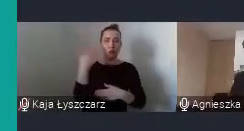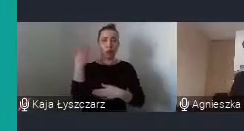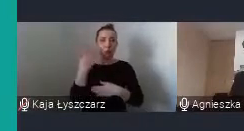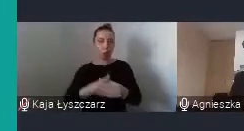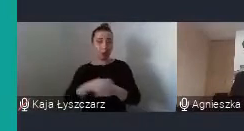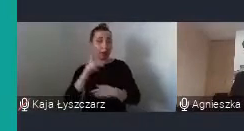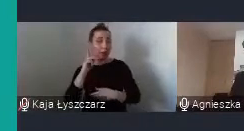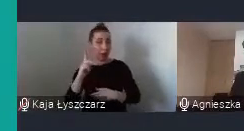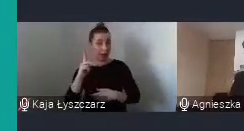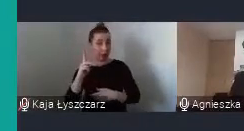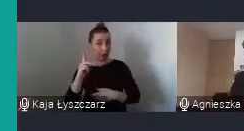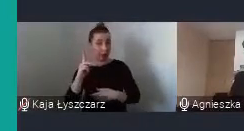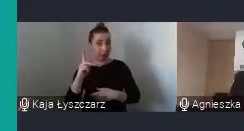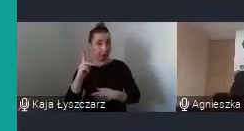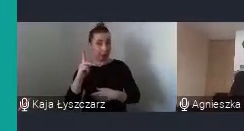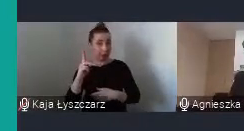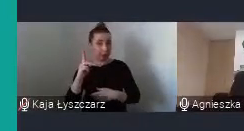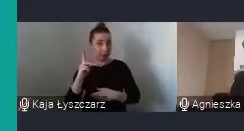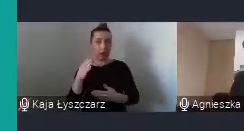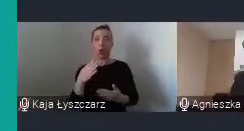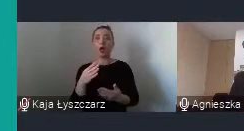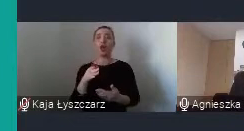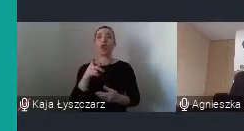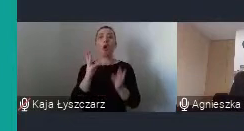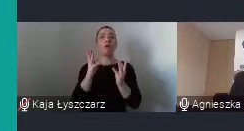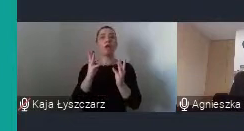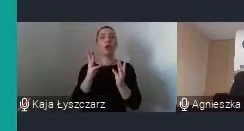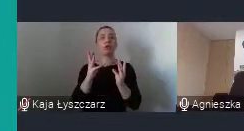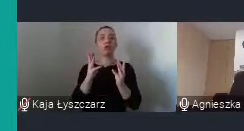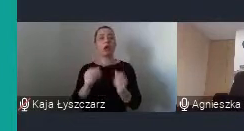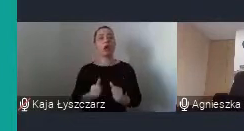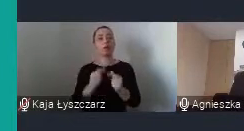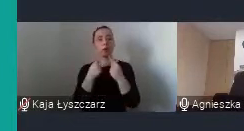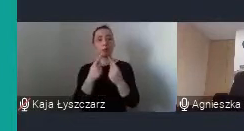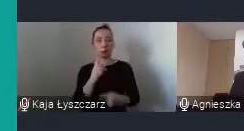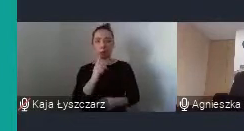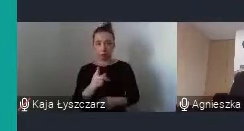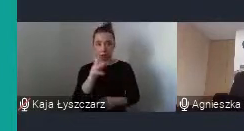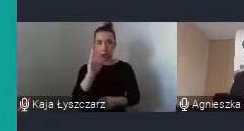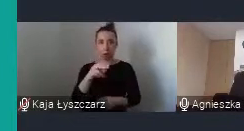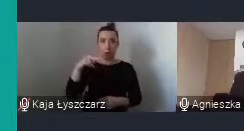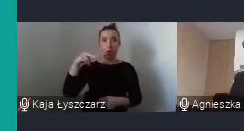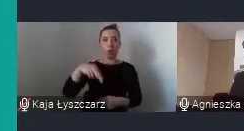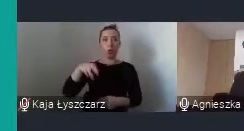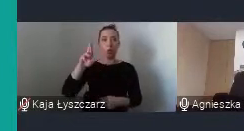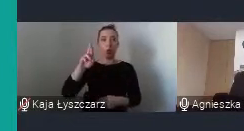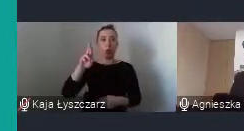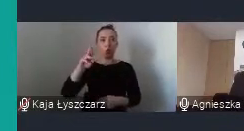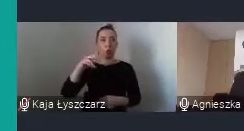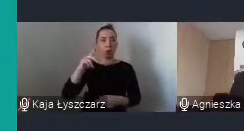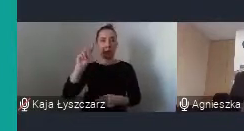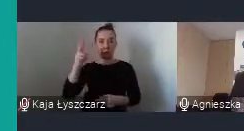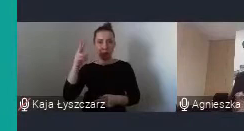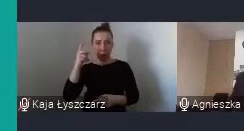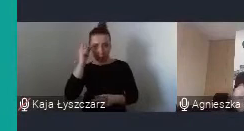ale nie bez powodu będę o tym mówiła, ponieważ European Urban Initiative będzie naprawdę kontynuatorem tej